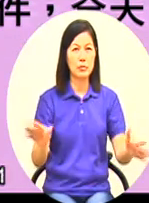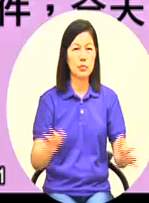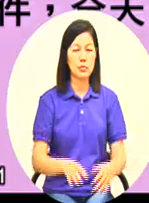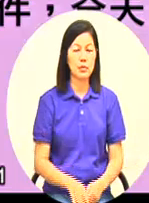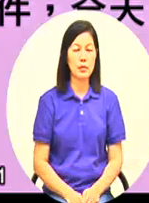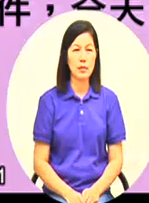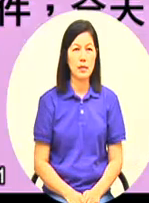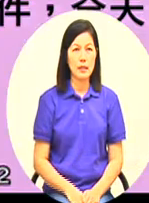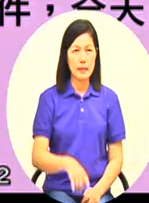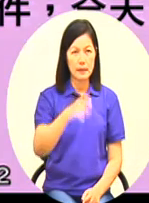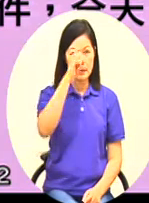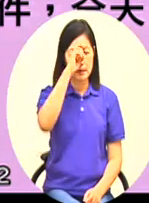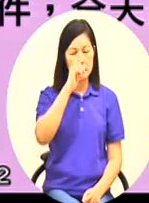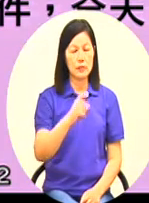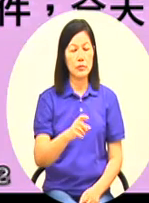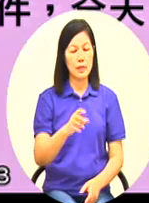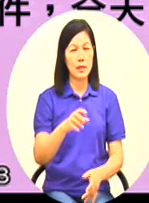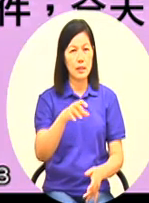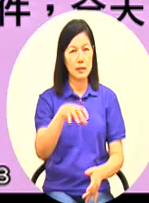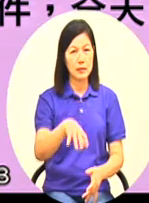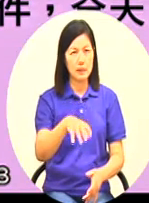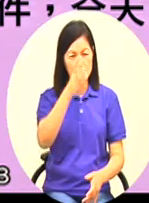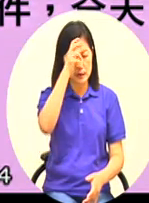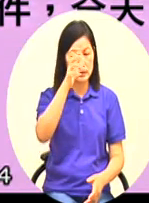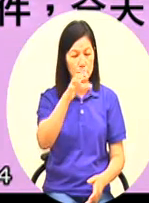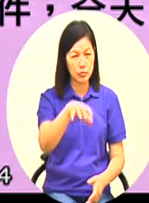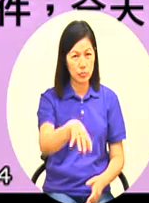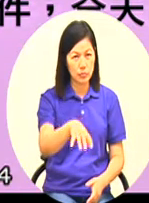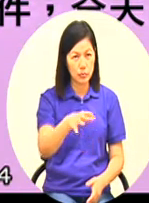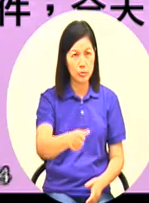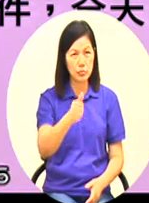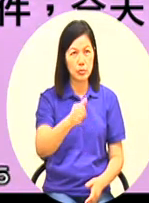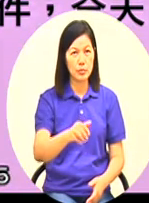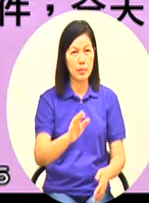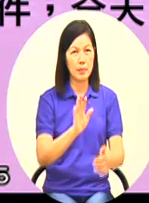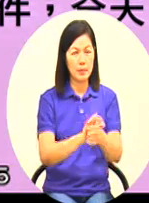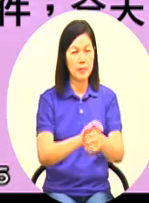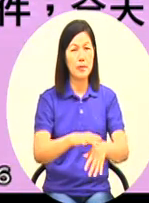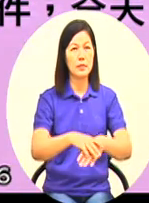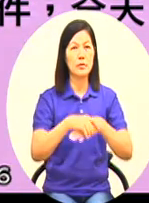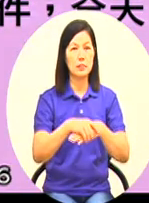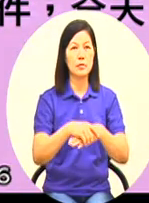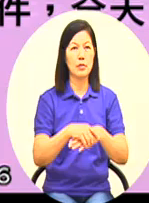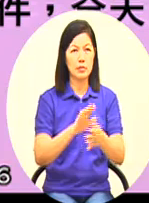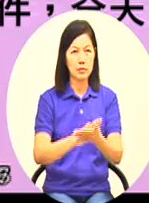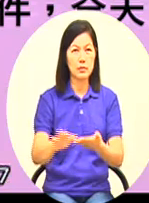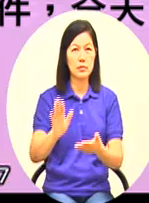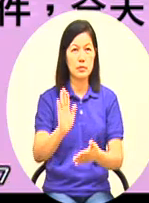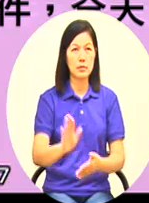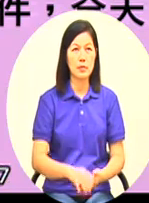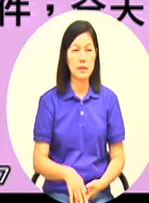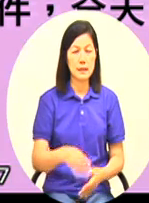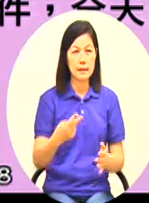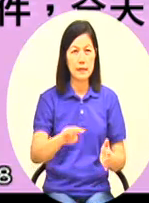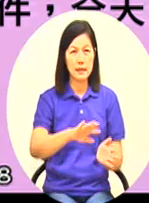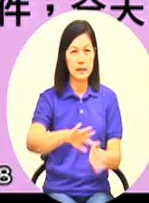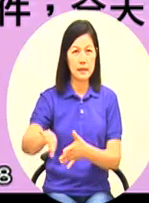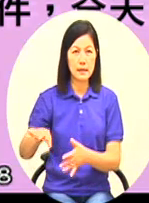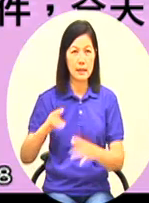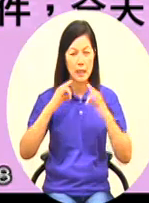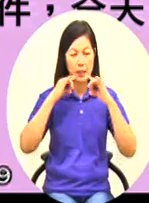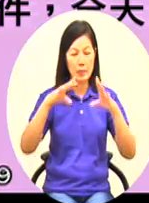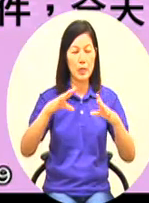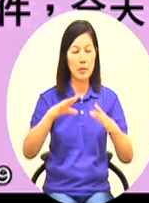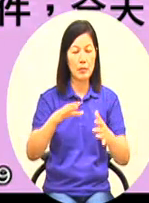来解救来这边有你们真好了那还有其他捕风